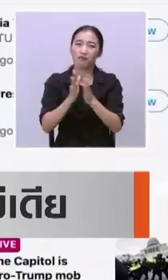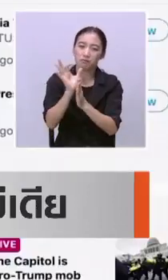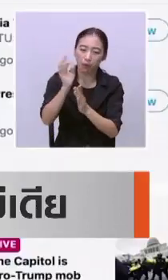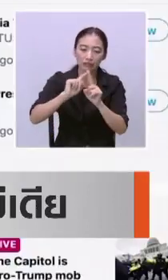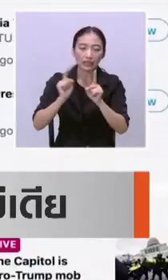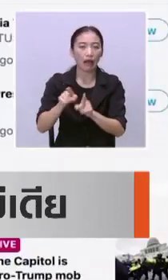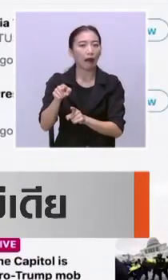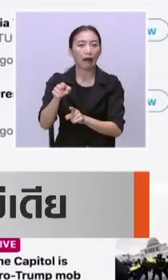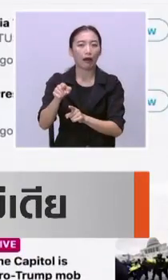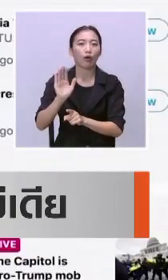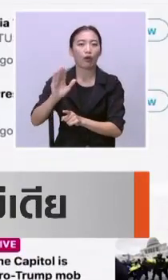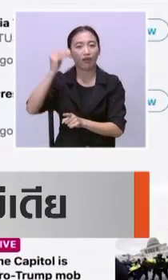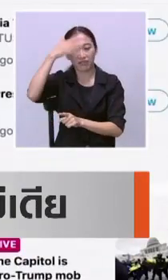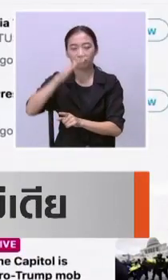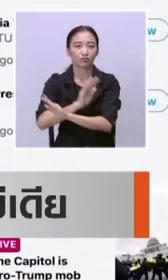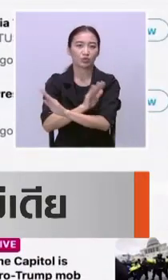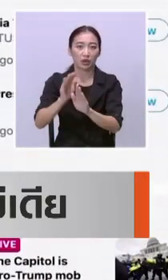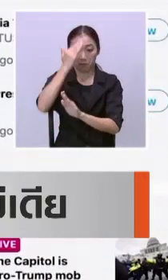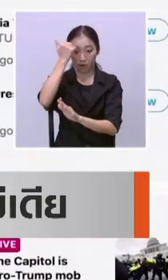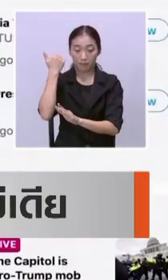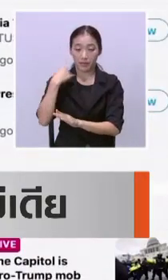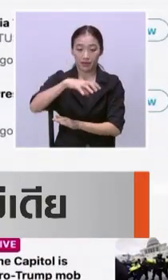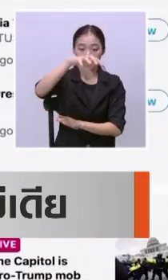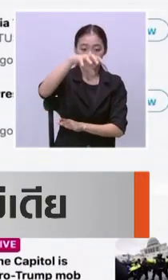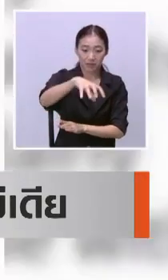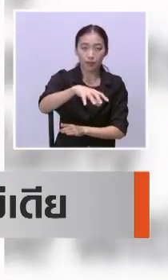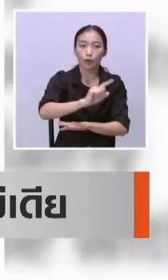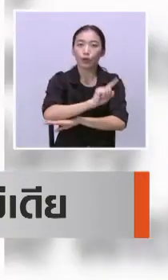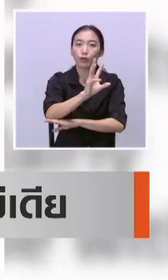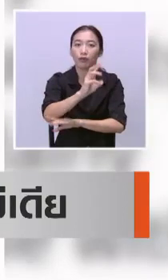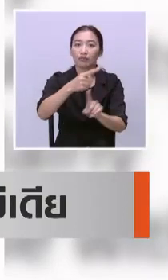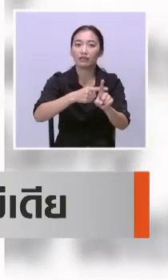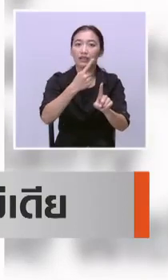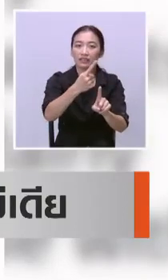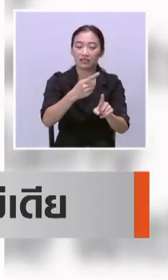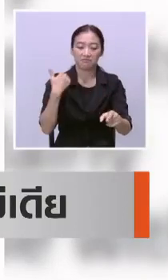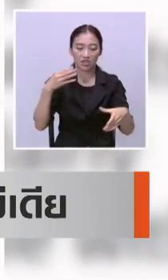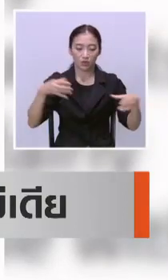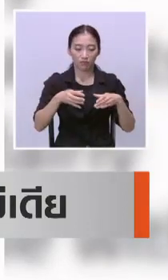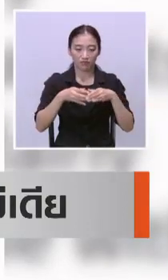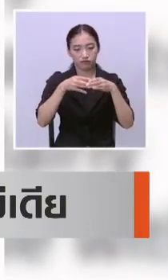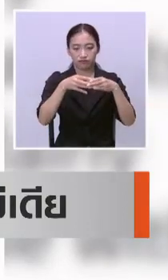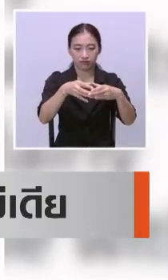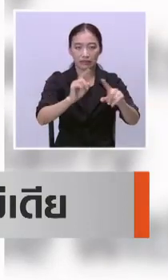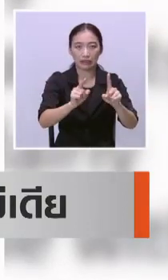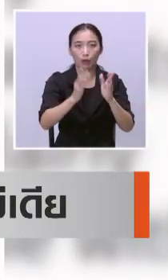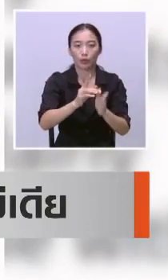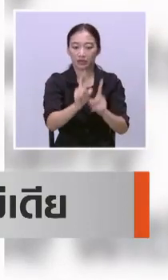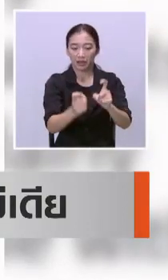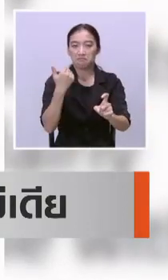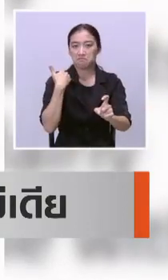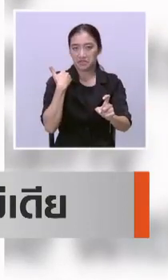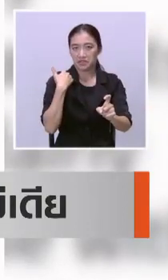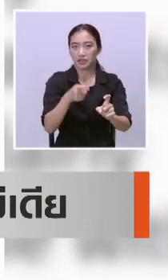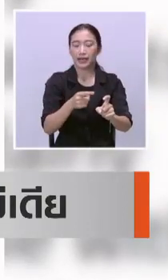ซีเมื่อวันที่6มกราคมที่ผ่านมาจนเป็นเหตุให้มีผู้เสียชีวิต5คนและทำให้ประชาธิปไตยอันเป็น